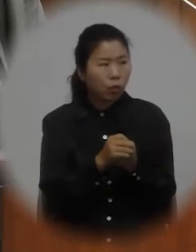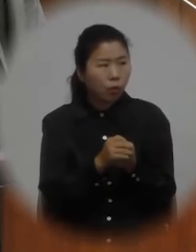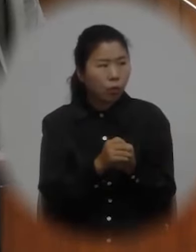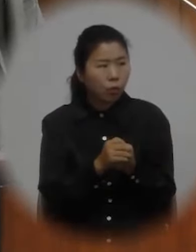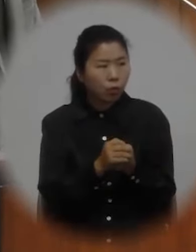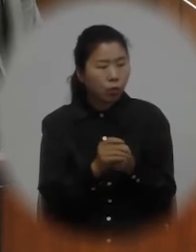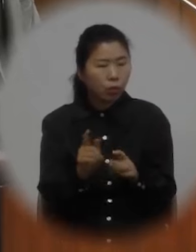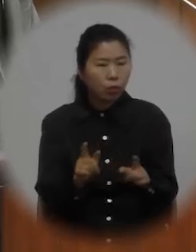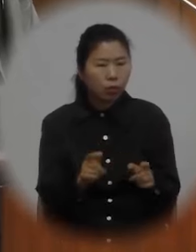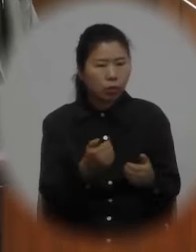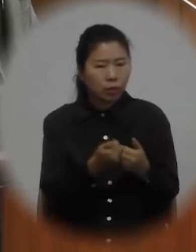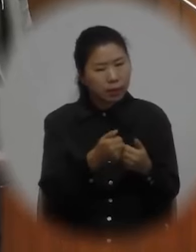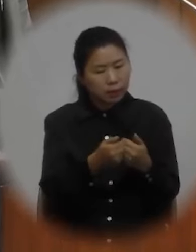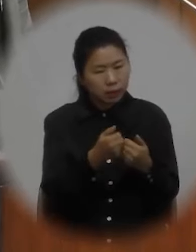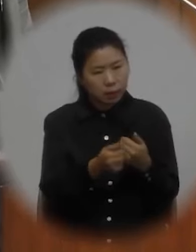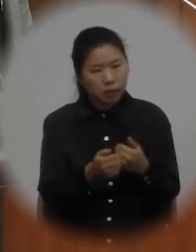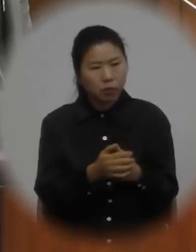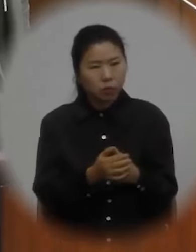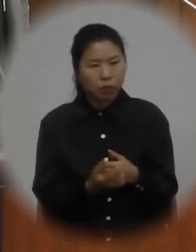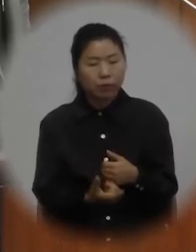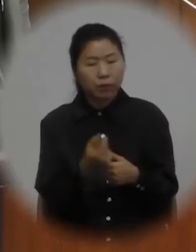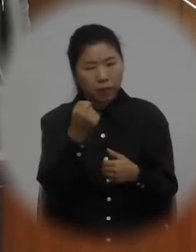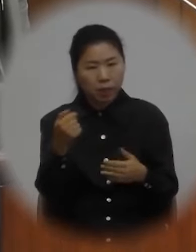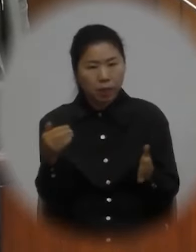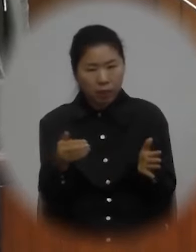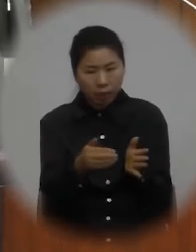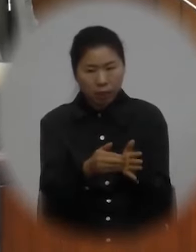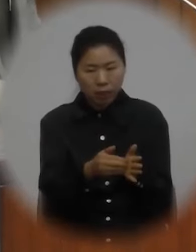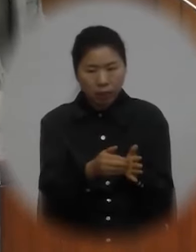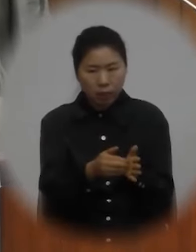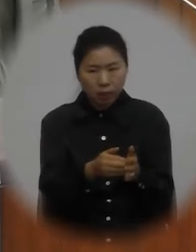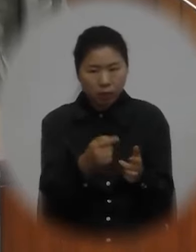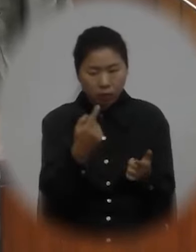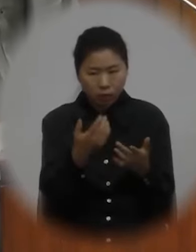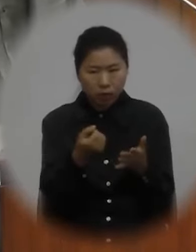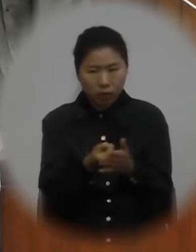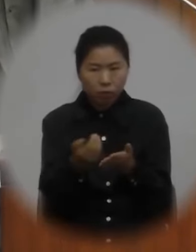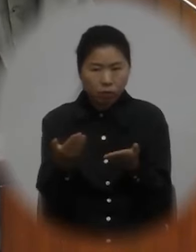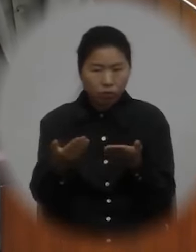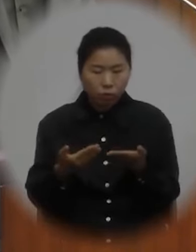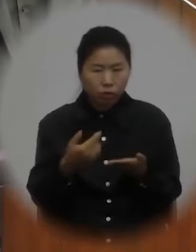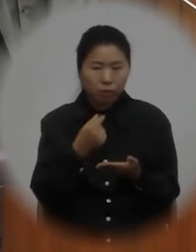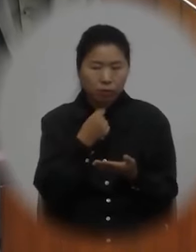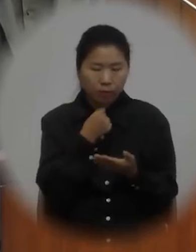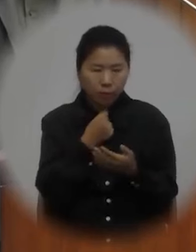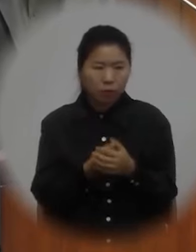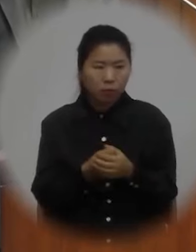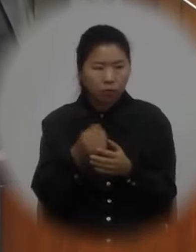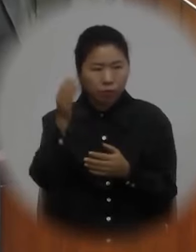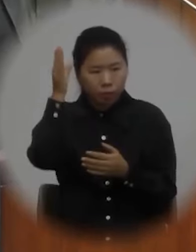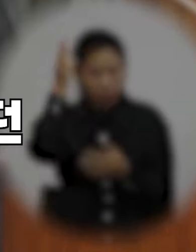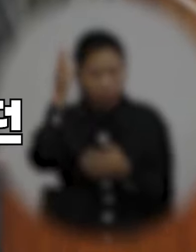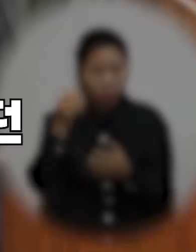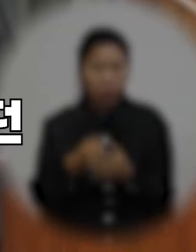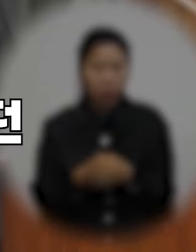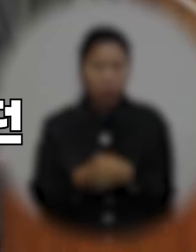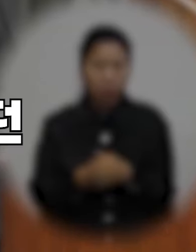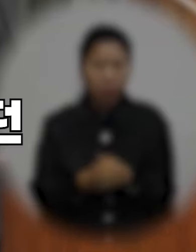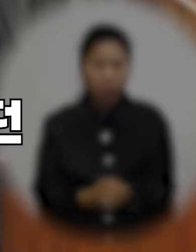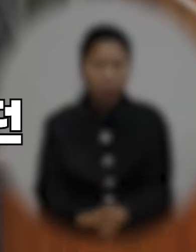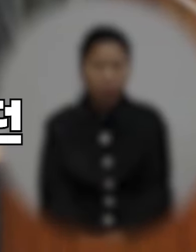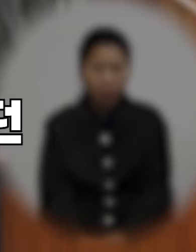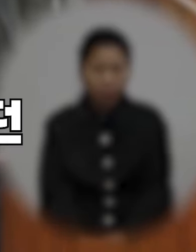어떤 주민 갈등을 조기에 종식시키는 결단을 내주셨으면 하고 기대하고 있겠습니다.